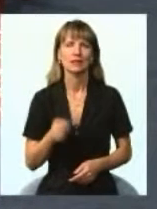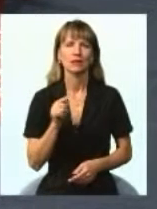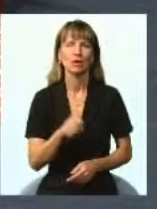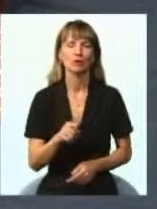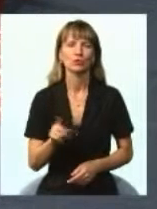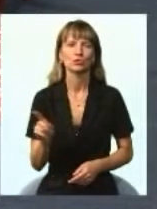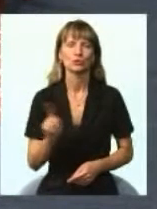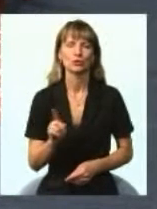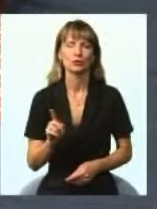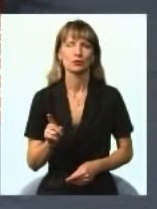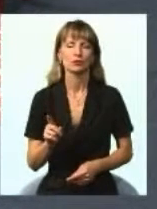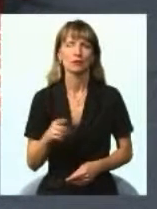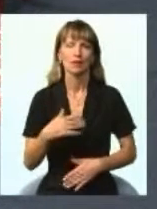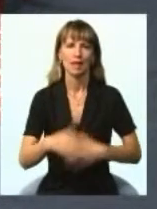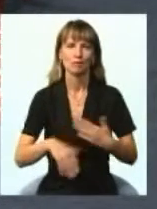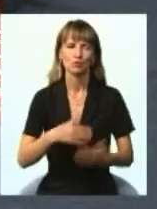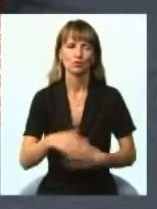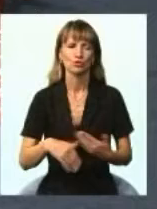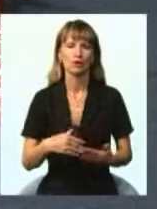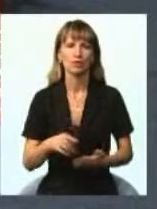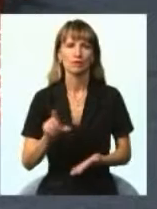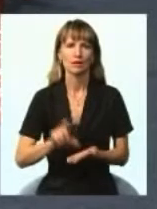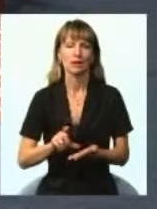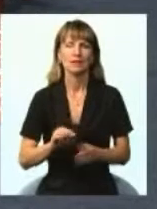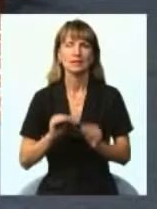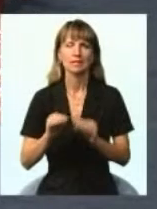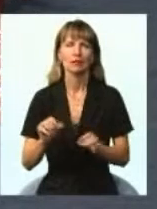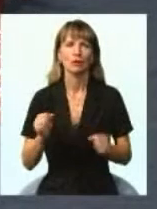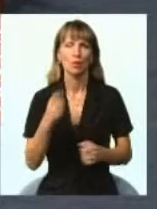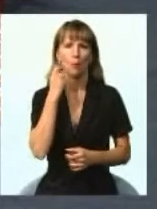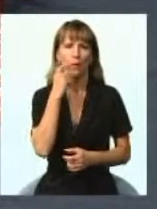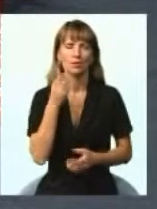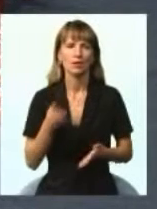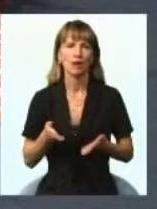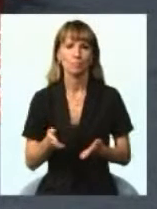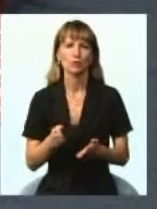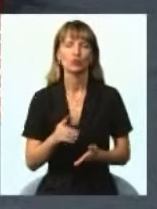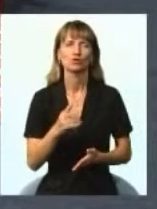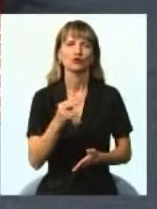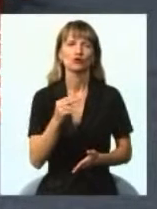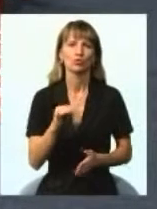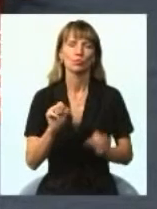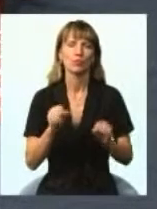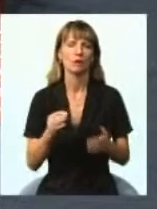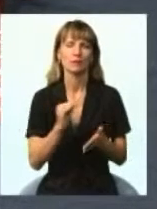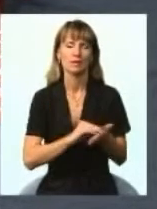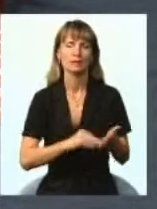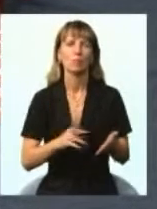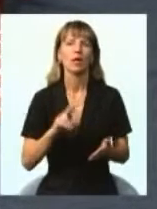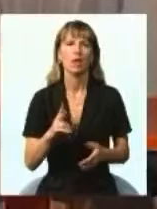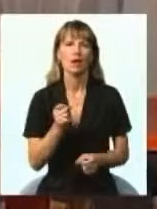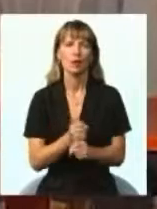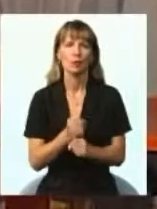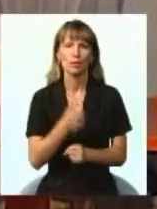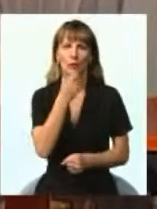там намішають в склянку і ставлять до морозильної камери? Чи можна якийсь рецепт, як роблять